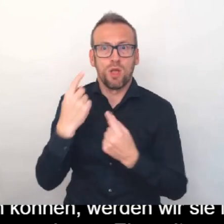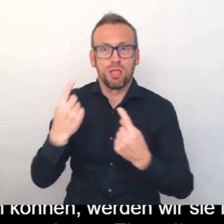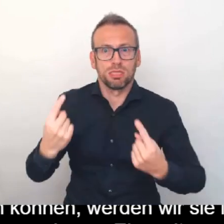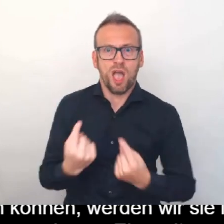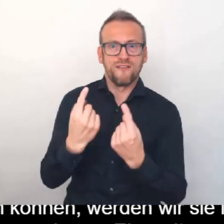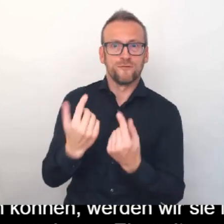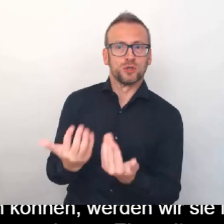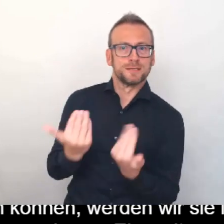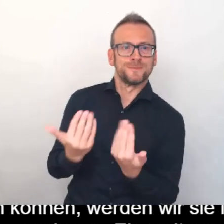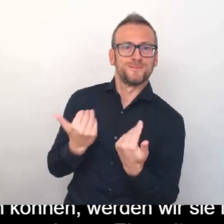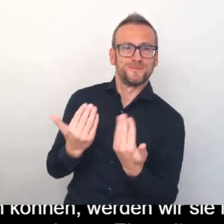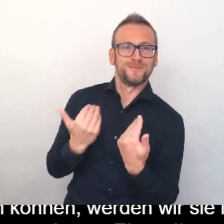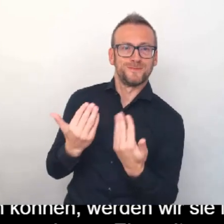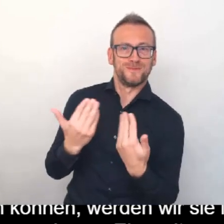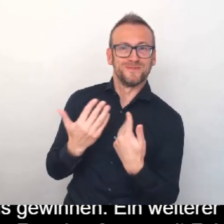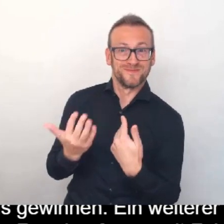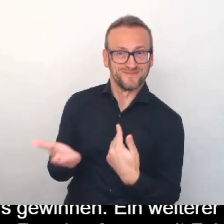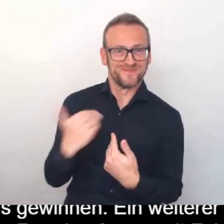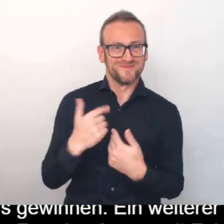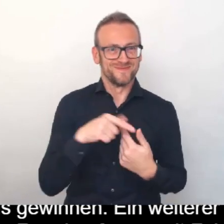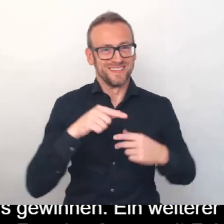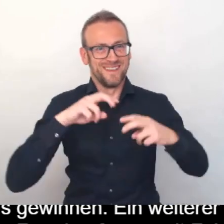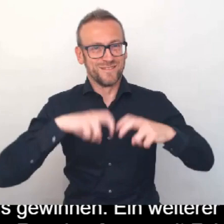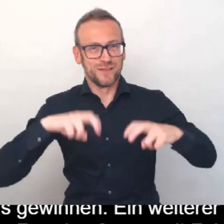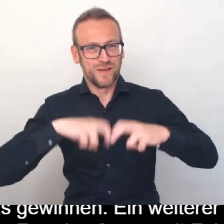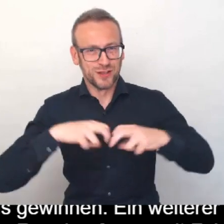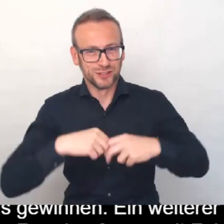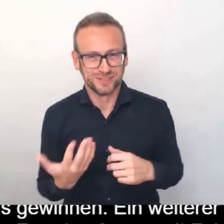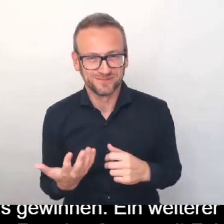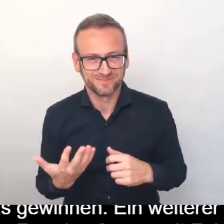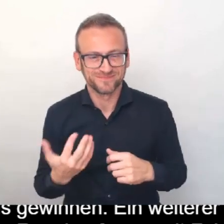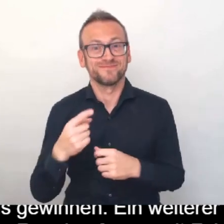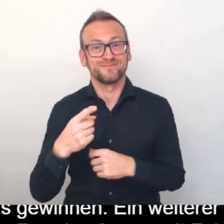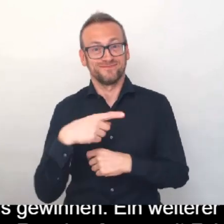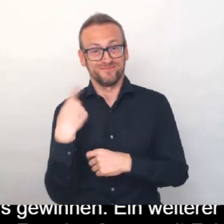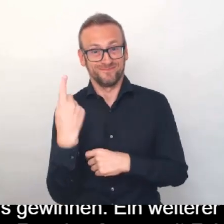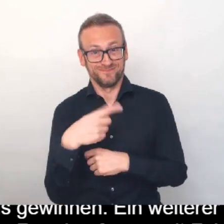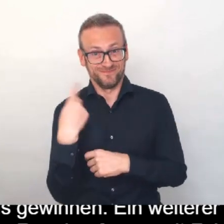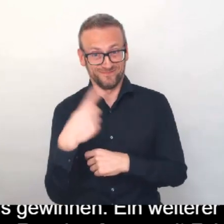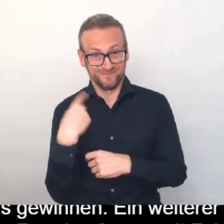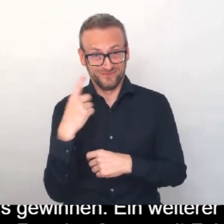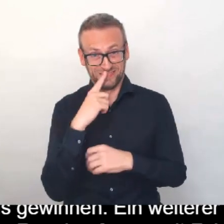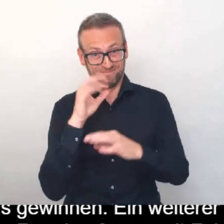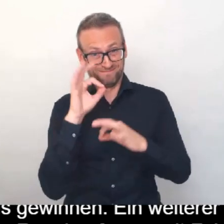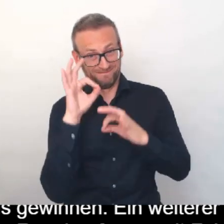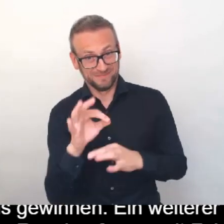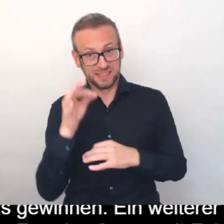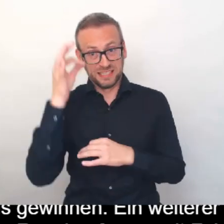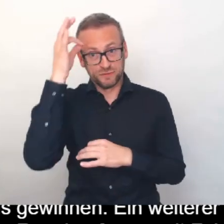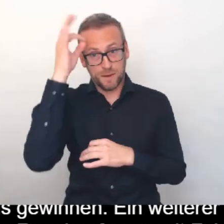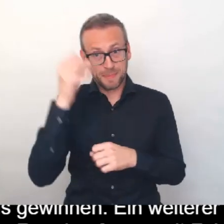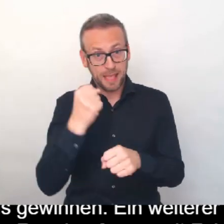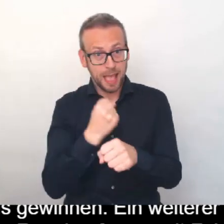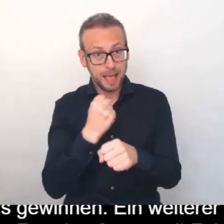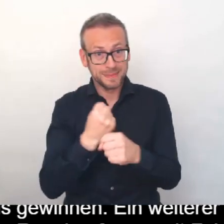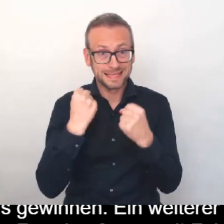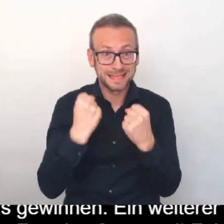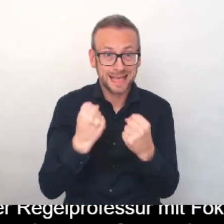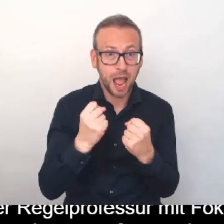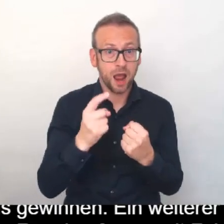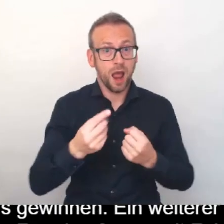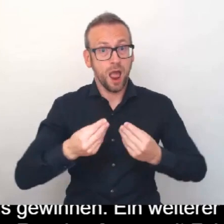HAWs statt bisher nur einer. Die weiteren hochschulübergreifenden Punkte eines neuen Hochschulgesetzes begrüßen wir.